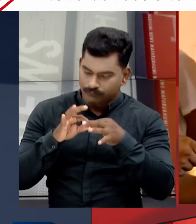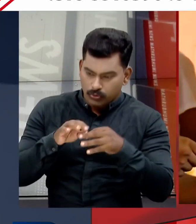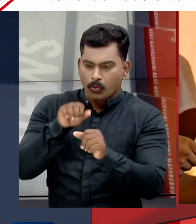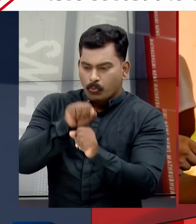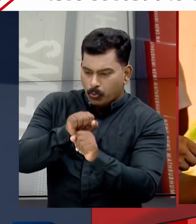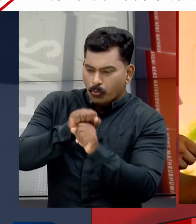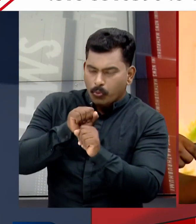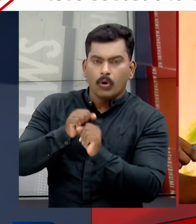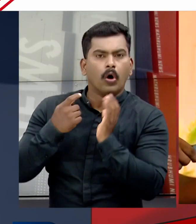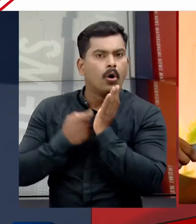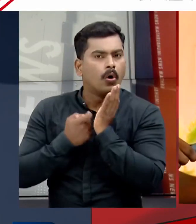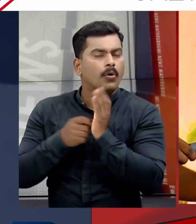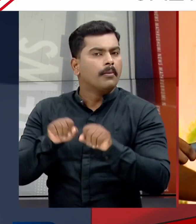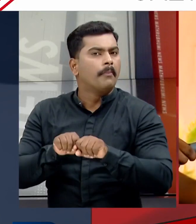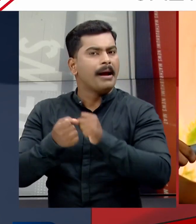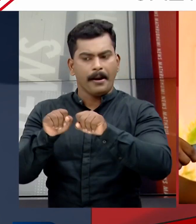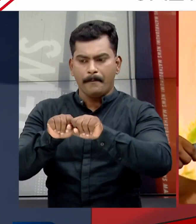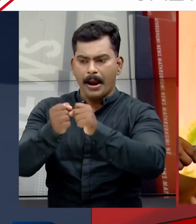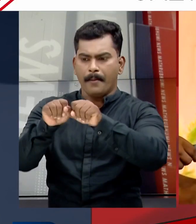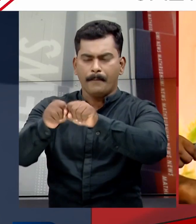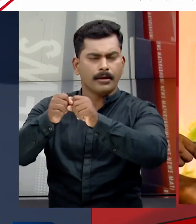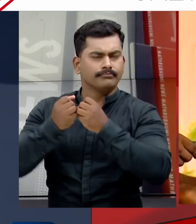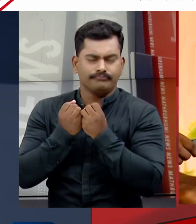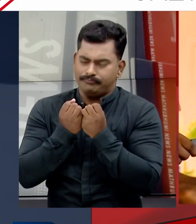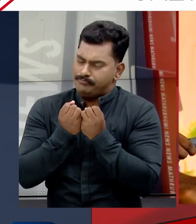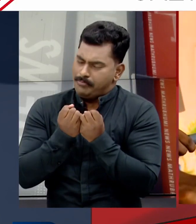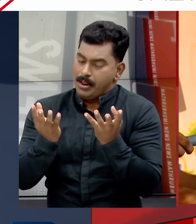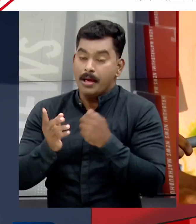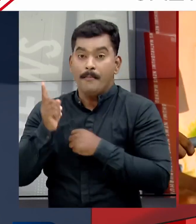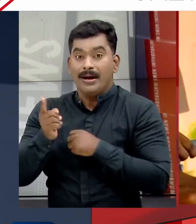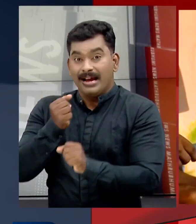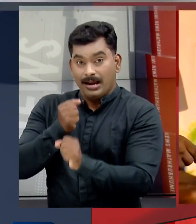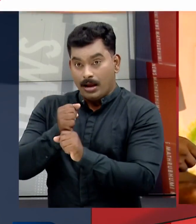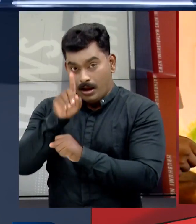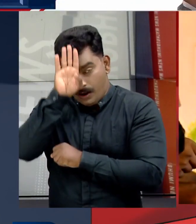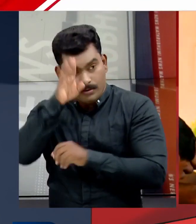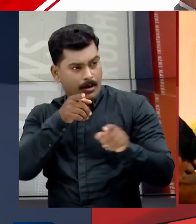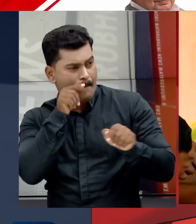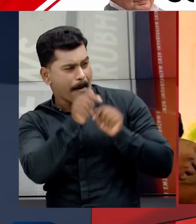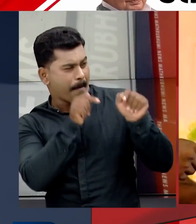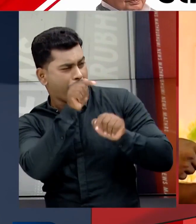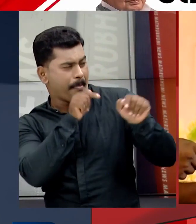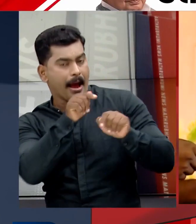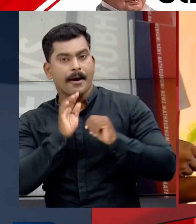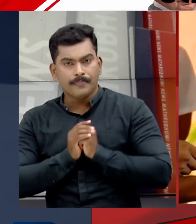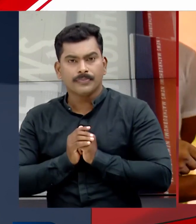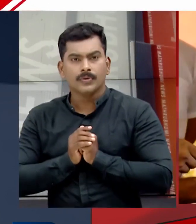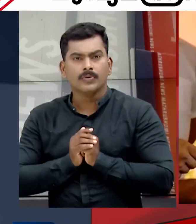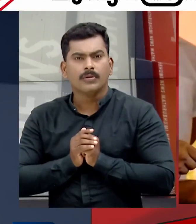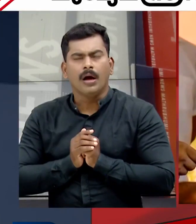നേതൃത്വം കൊടുക്കുകയും ചെയ്തൊരു ഗവൺമെൻറ്റിനെയാണ് ഇപ്പോൾ ഗവർണർ നിശിതമായി വിമർശിച്ചിരിക്കുന്നത്. ഇവർ